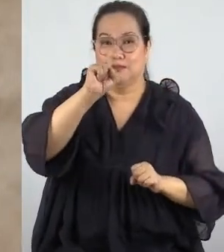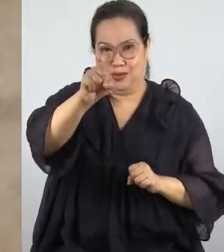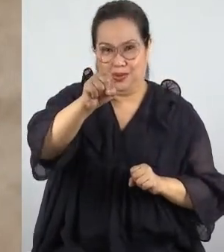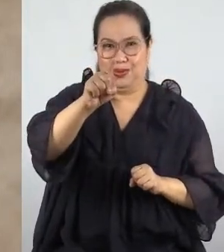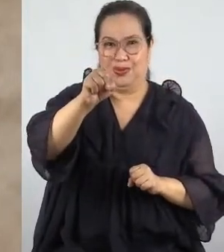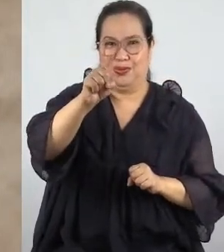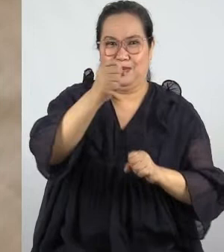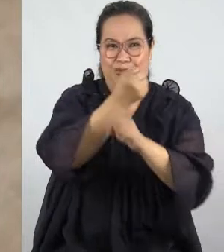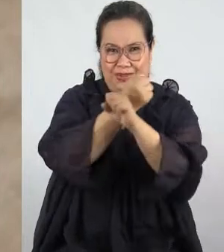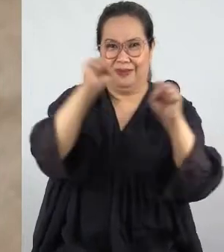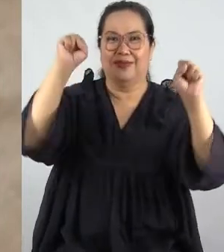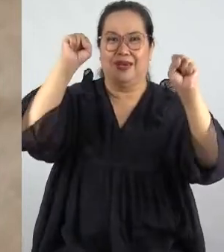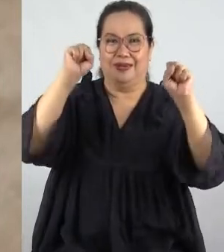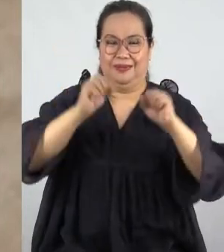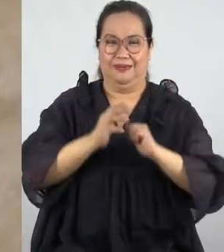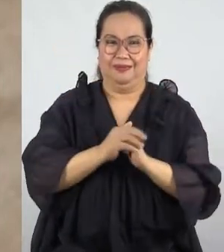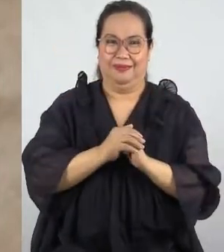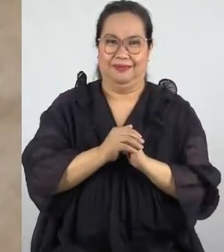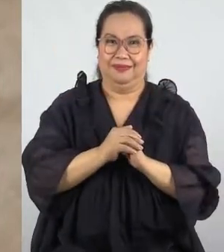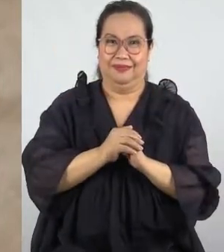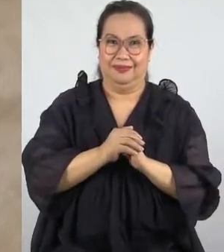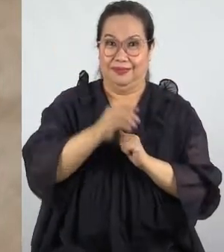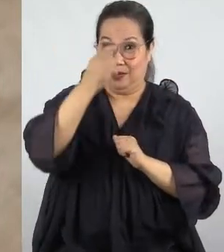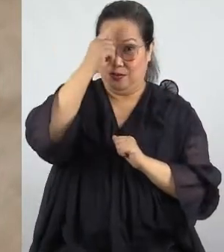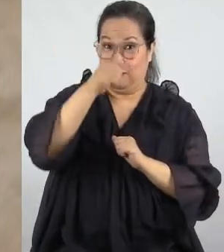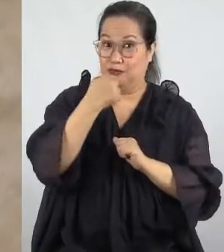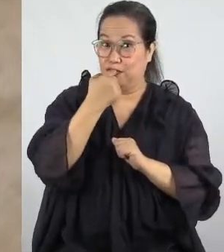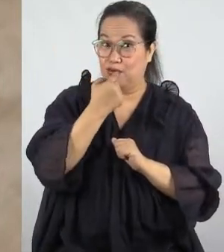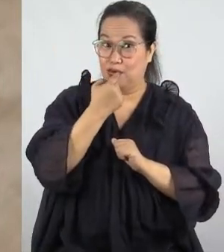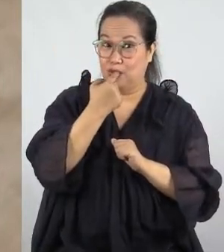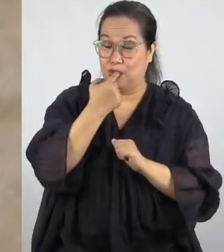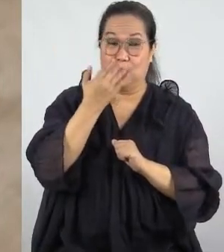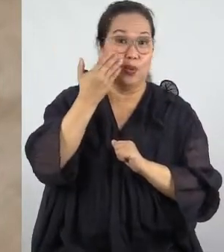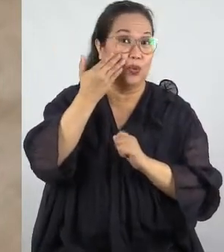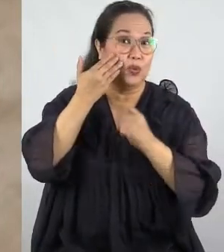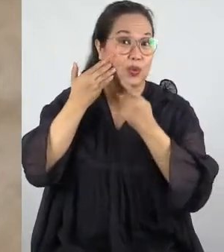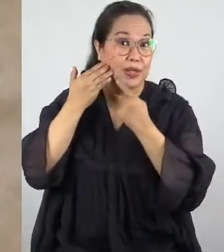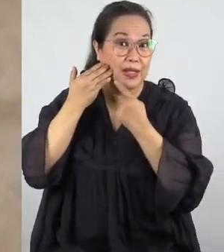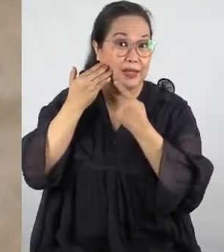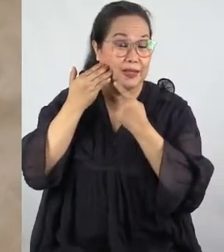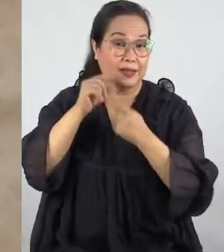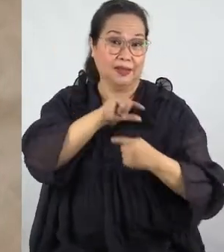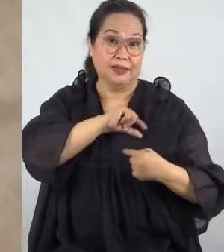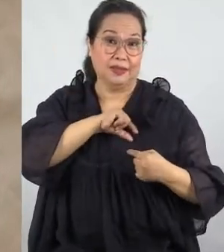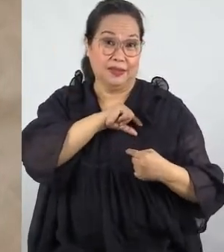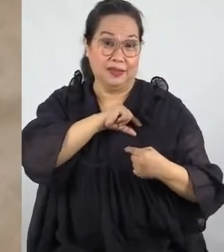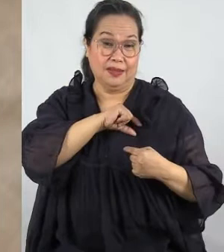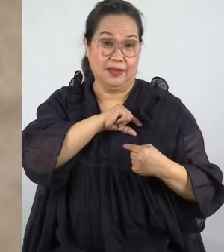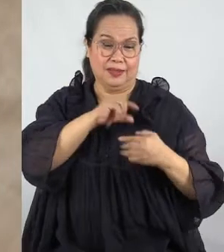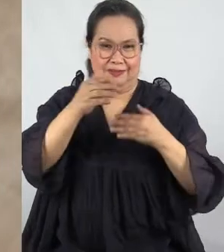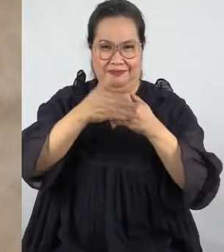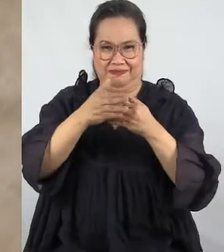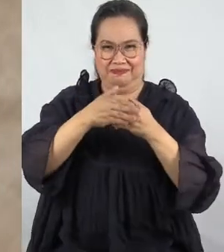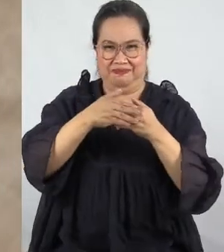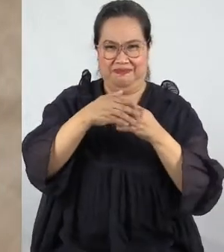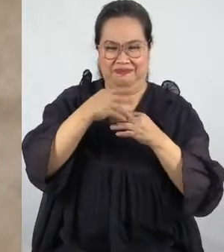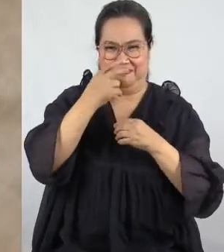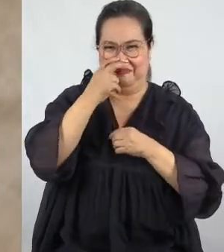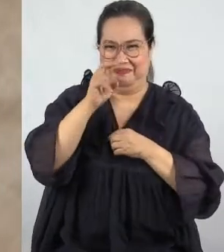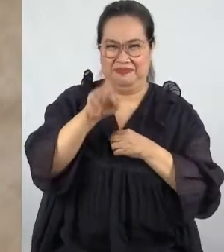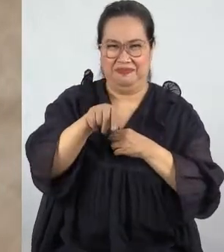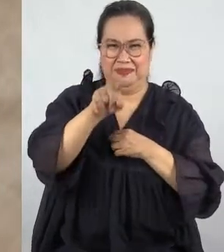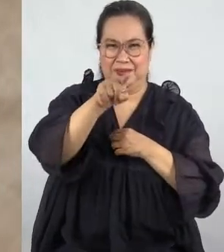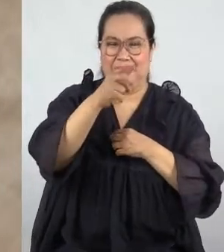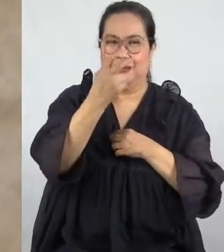of salvation. For whoever lacks these qualities is so nearsighted that he